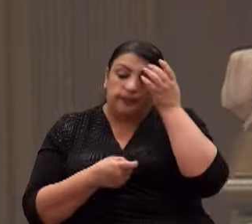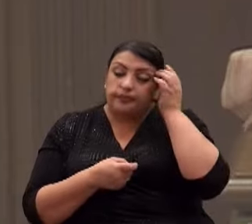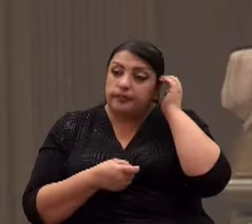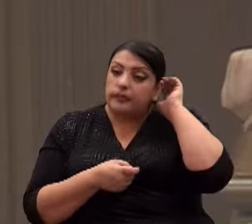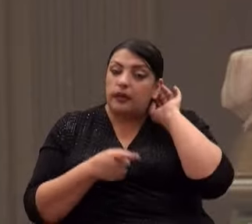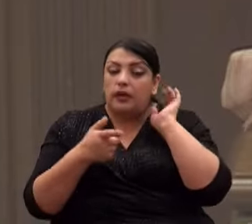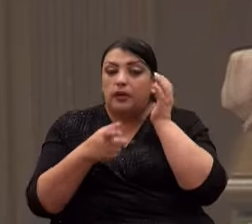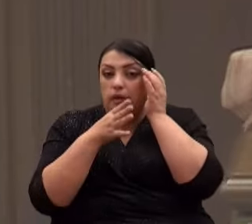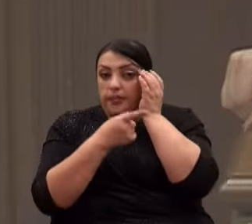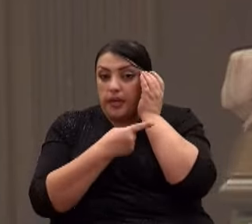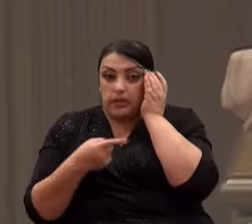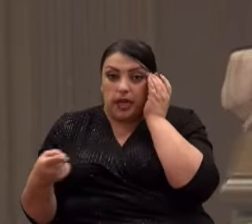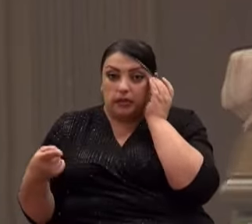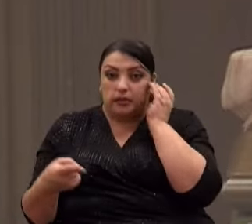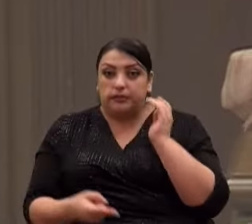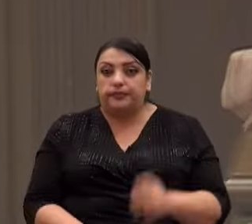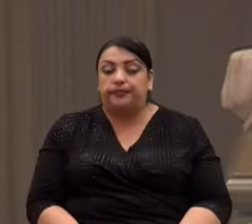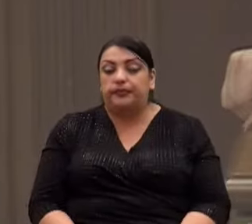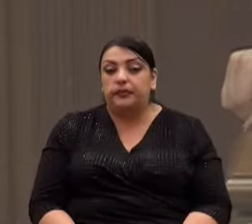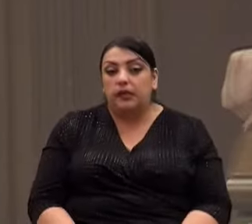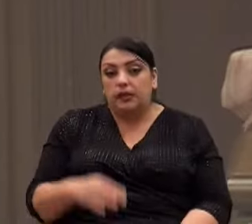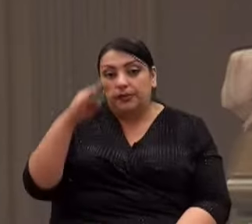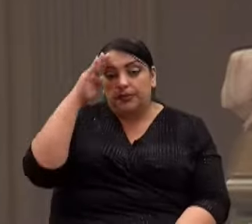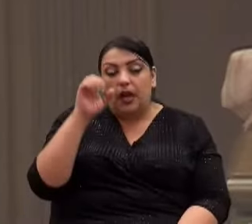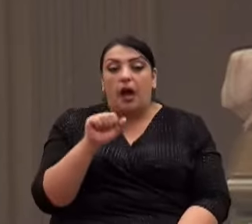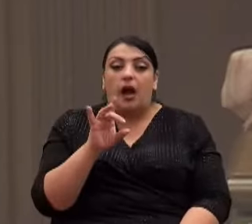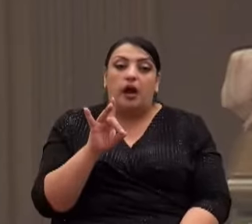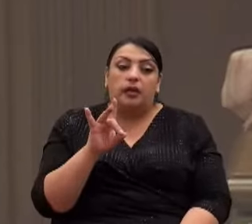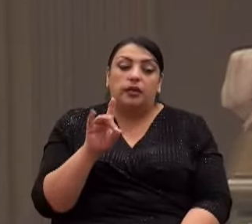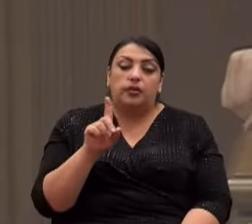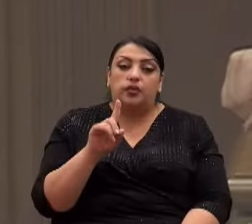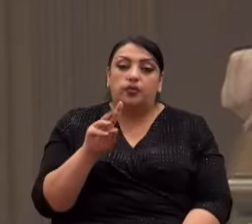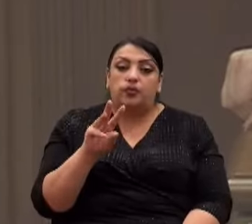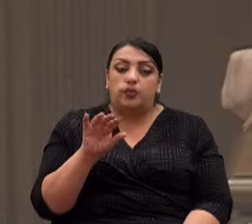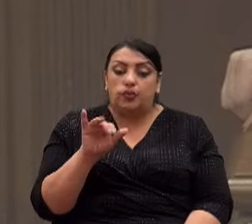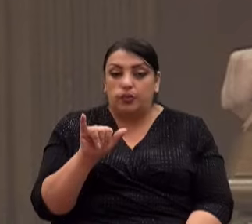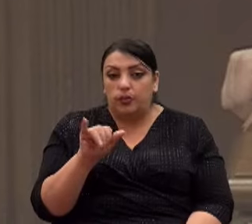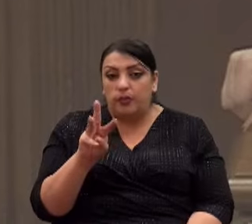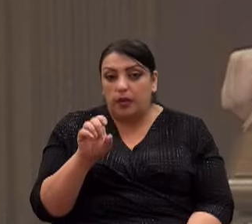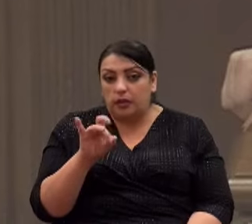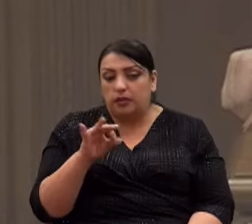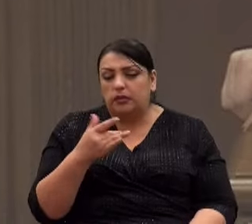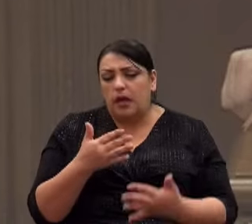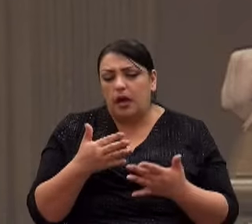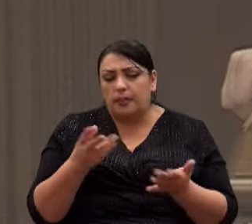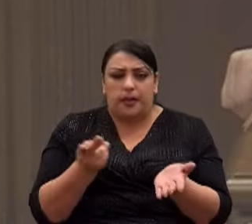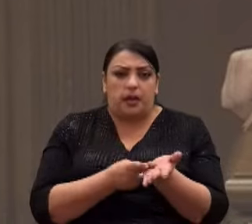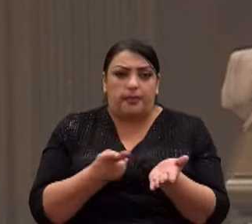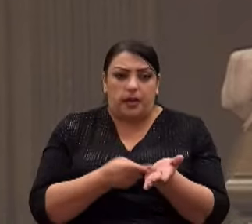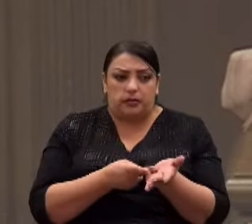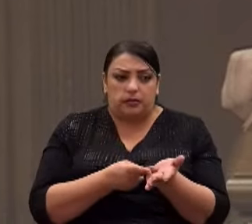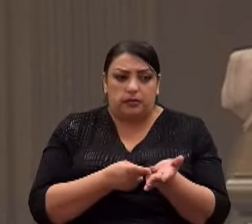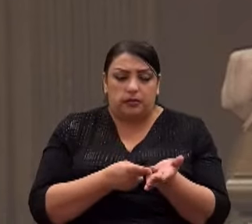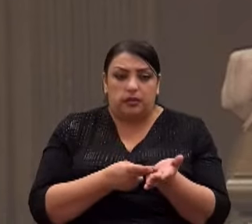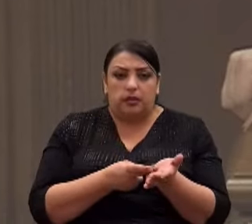նախաքննության ընթացքում պարոն Արզումանյանը տասնյակ փաստարկներ ա բերել, տասնյակ մարդկանց